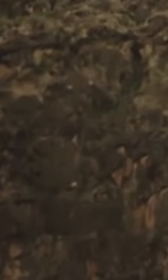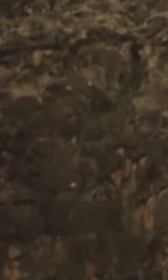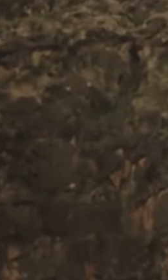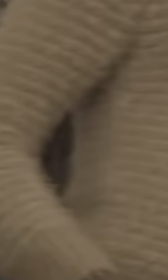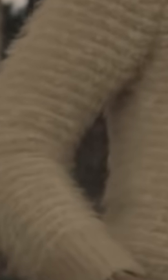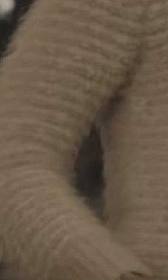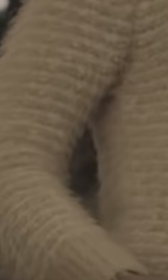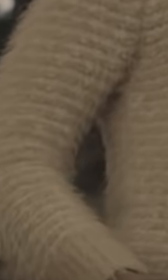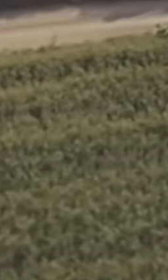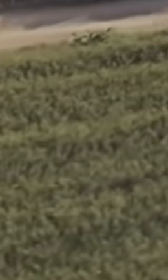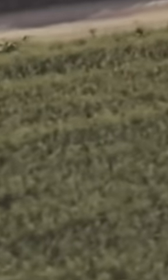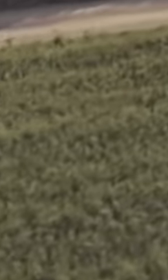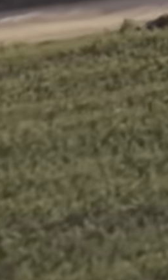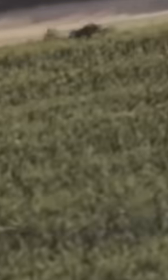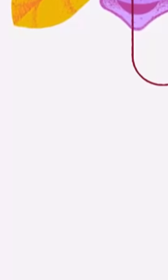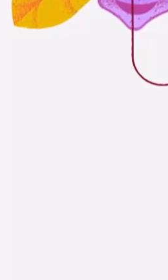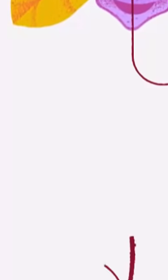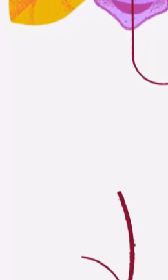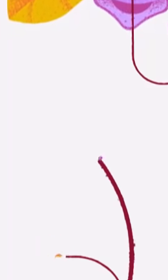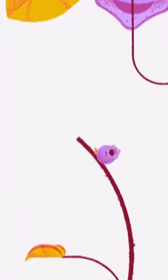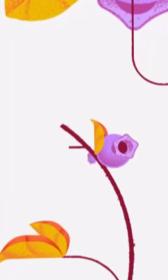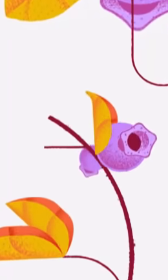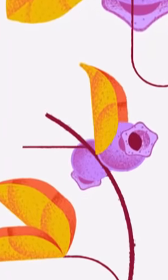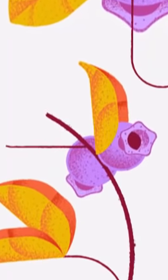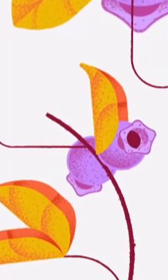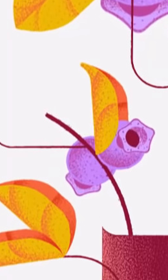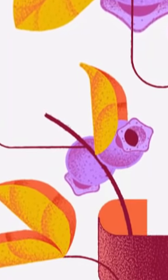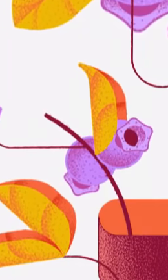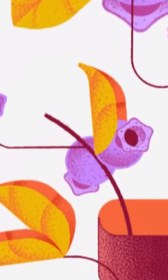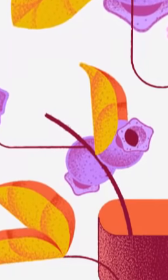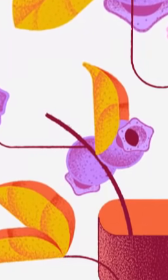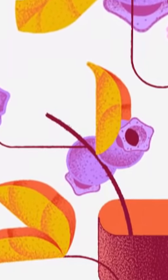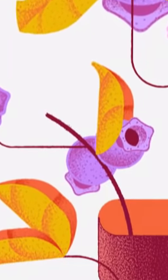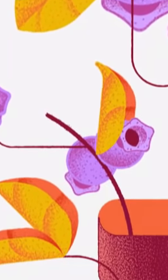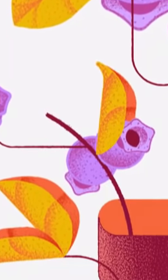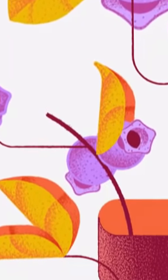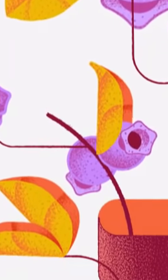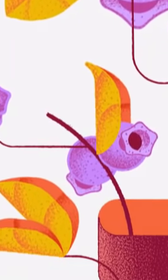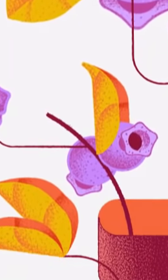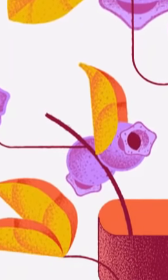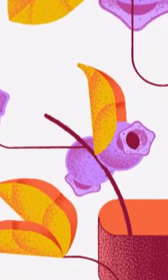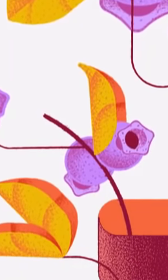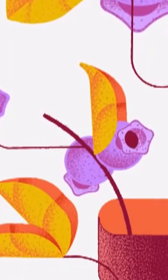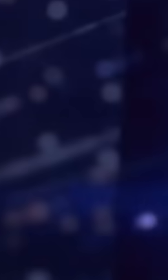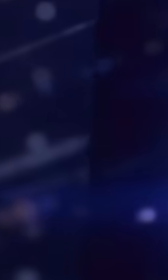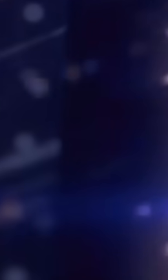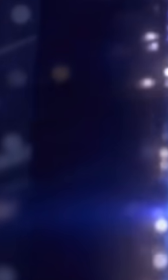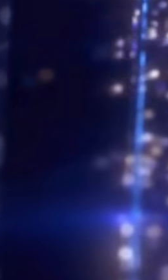בואי נעמי, בואי תראי איזה יפה פה! גם בשנה הבאה תעשו אחת ועוד אחת. כאן